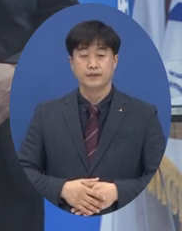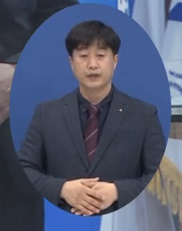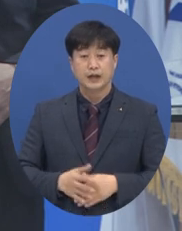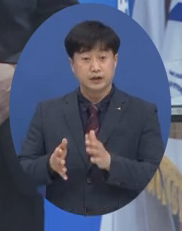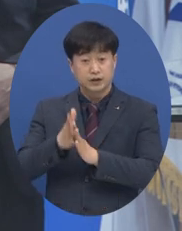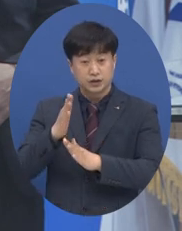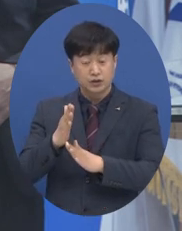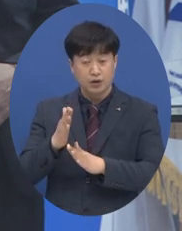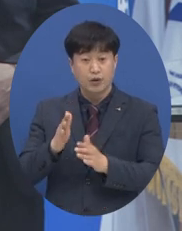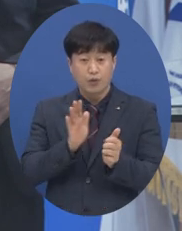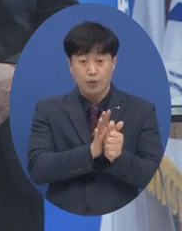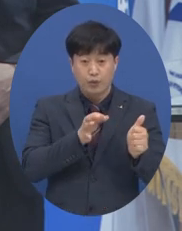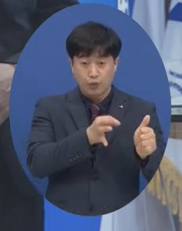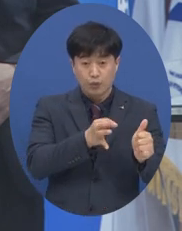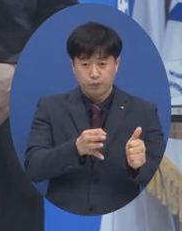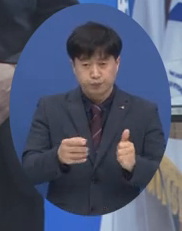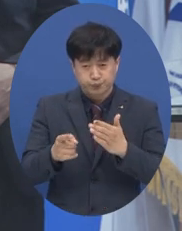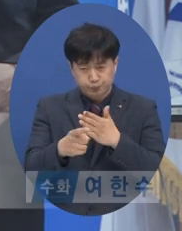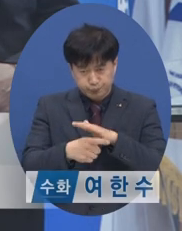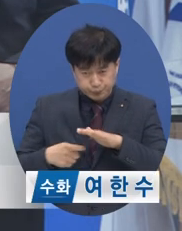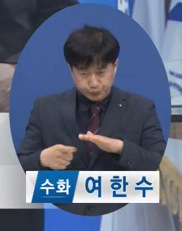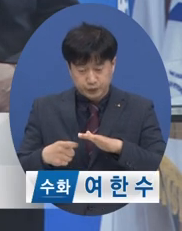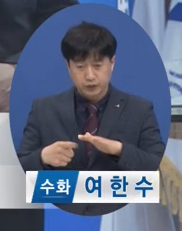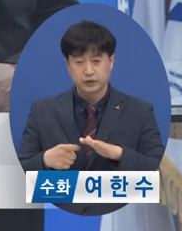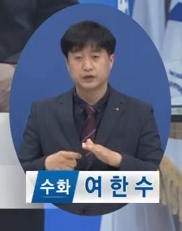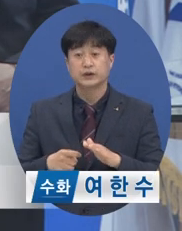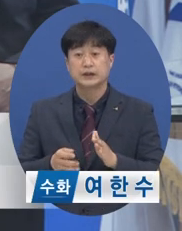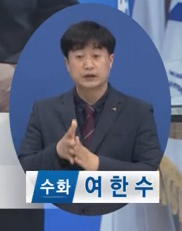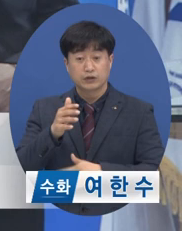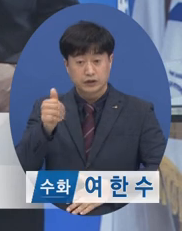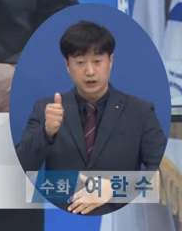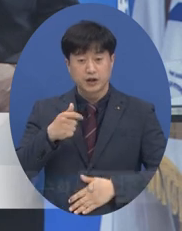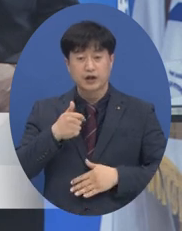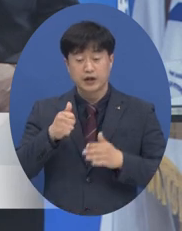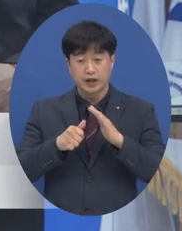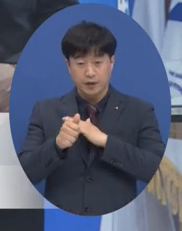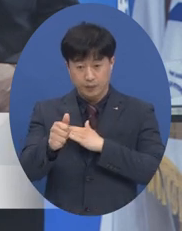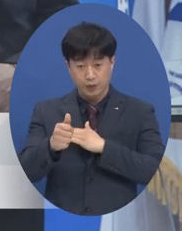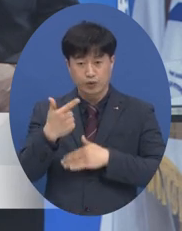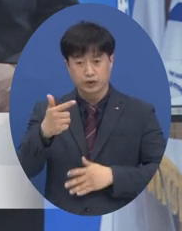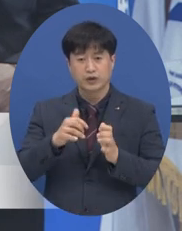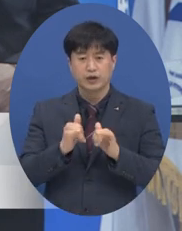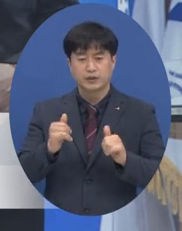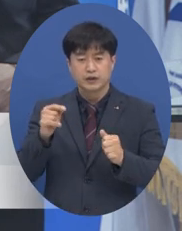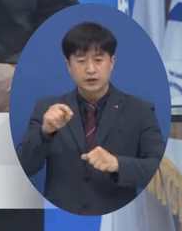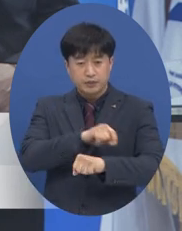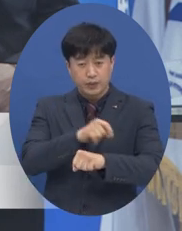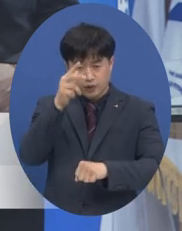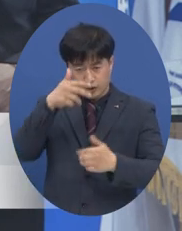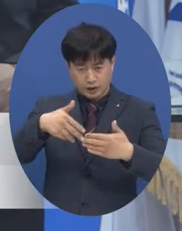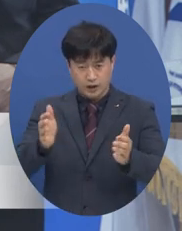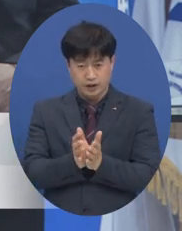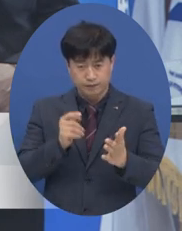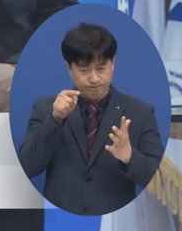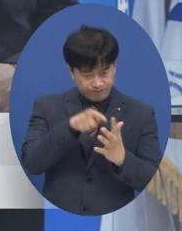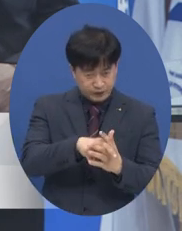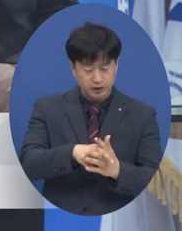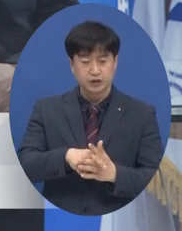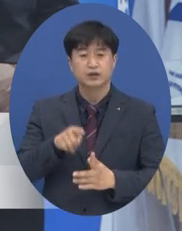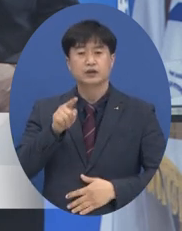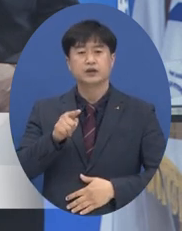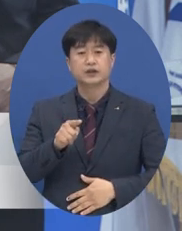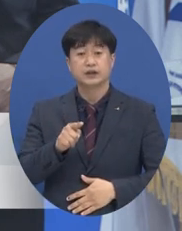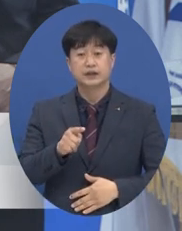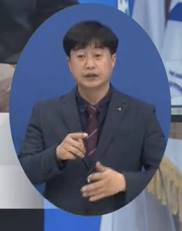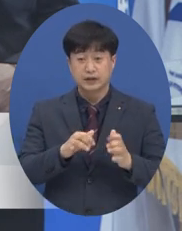시설 보조금을 빼돌린 사회복지시설 법인 대표와 시 설 장 6명이 경기도 특사경 외 적발됐습니다 이들은 인건비